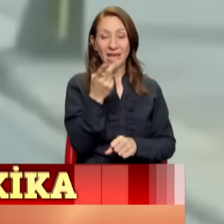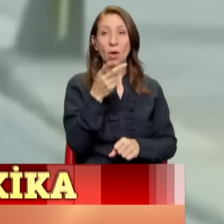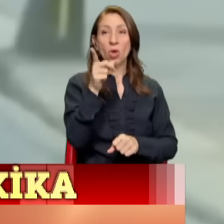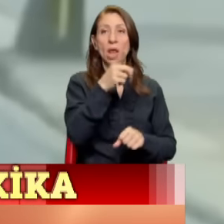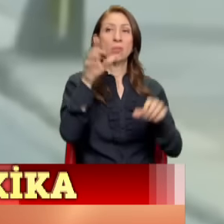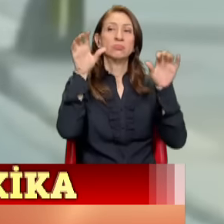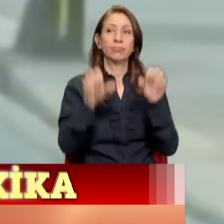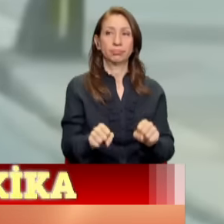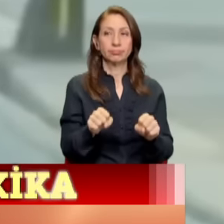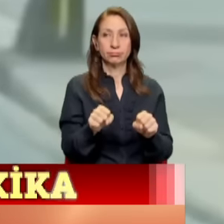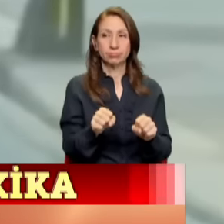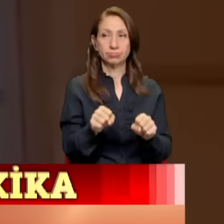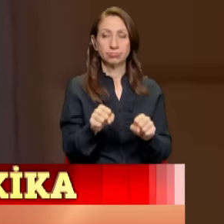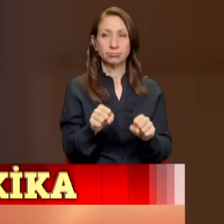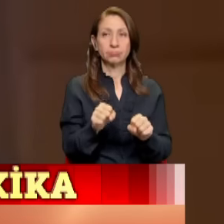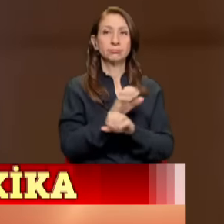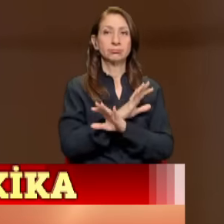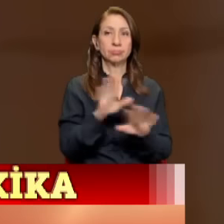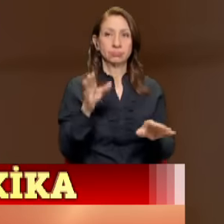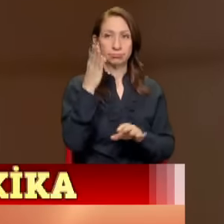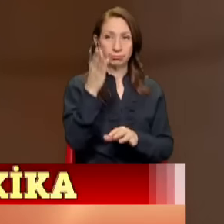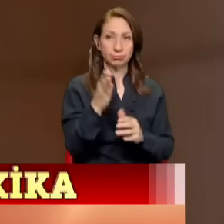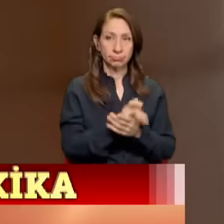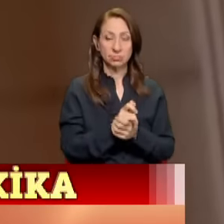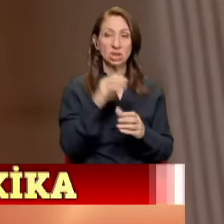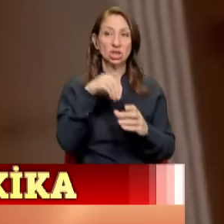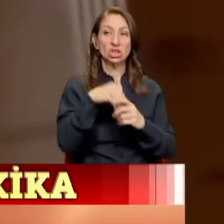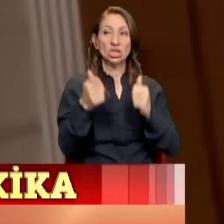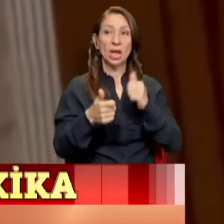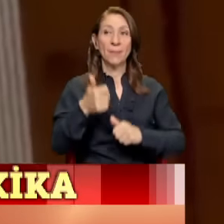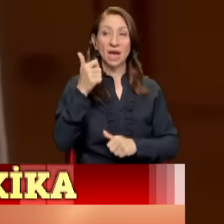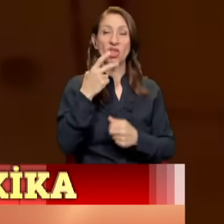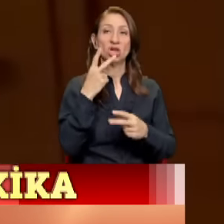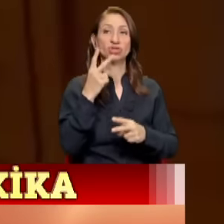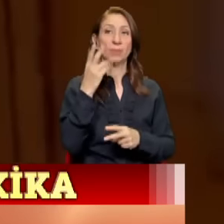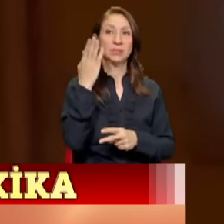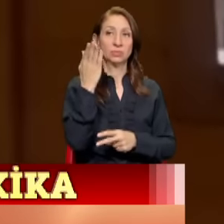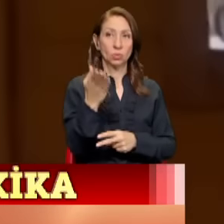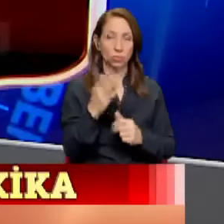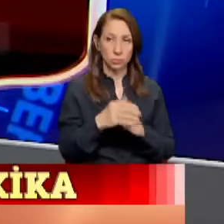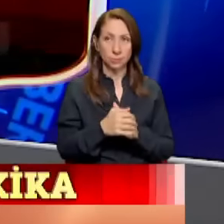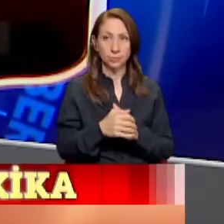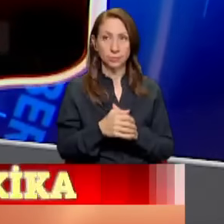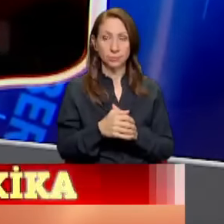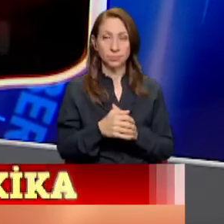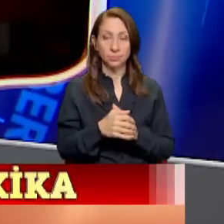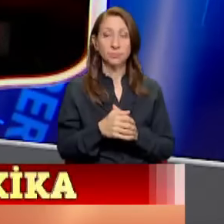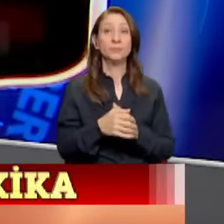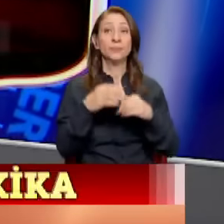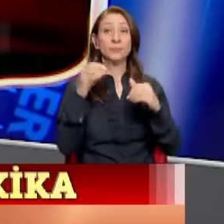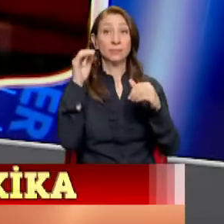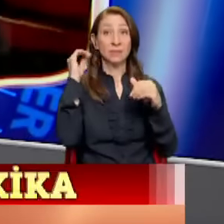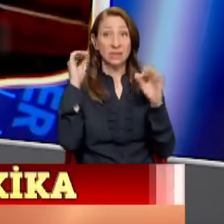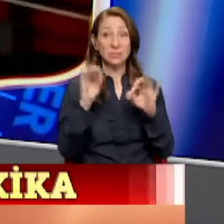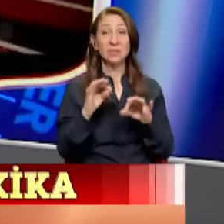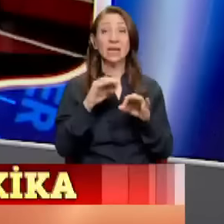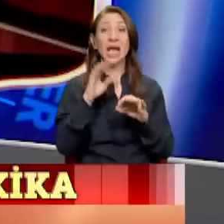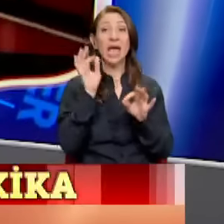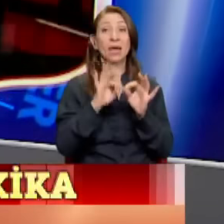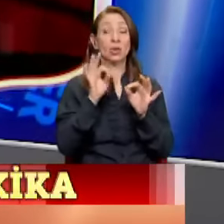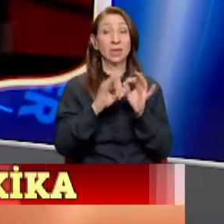onlar da gözaltına alındılar İçişleri Bakanının açıklaması Gereği yapıldı şeklinde Şimdi gelelim